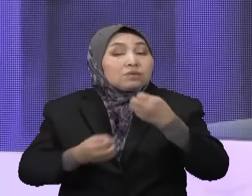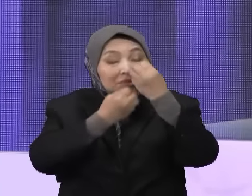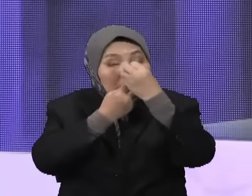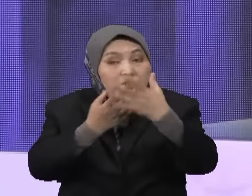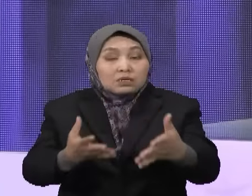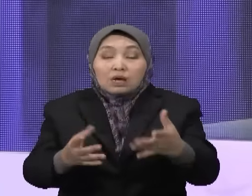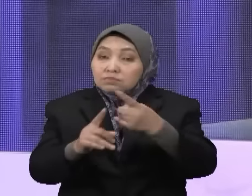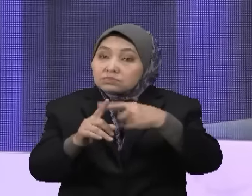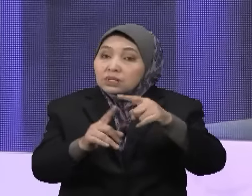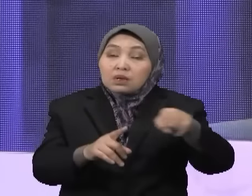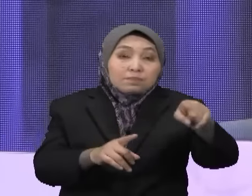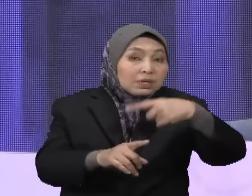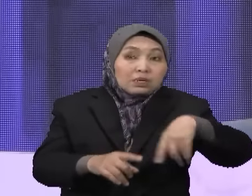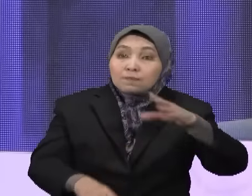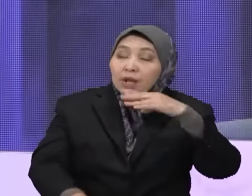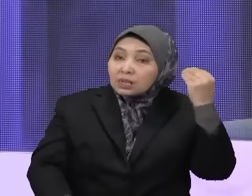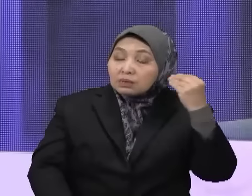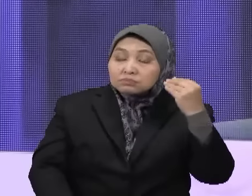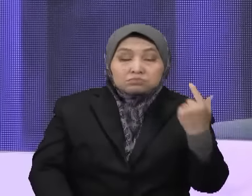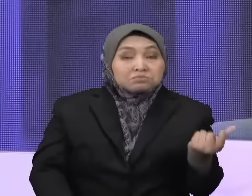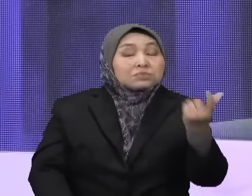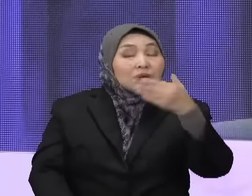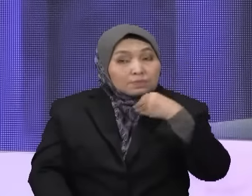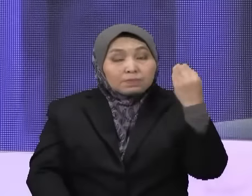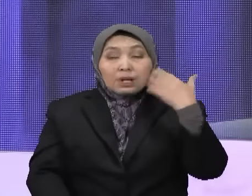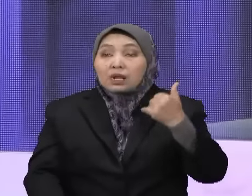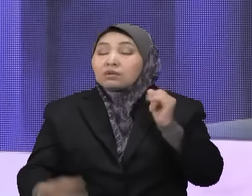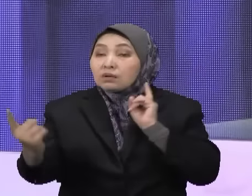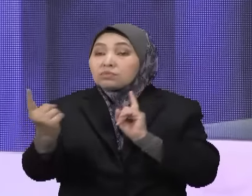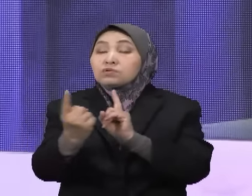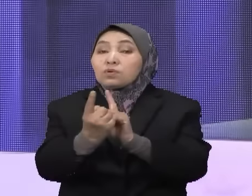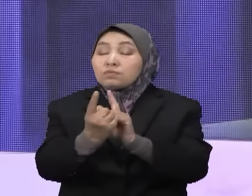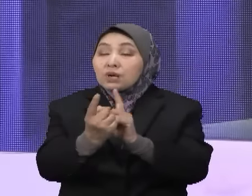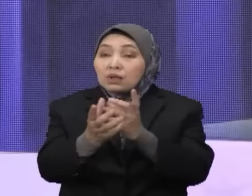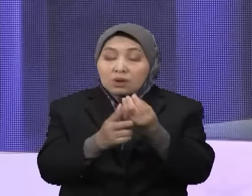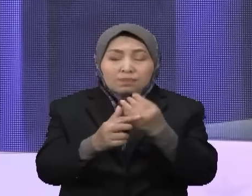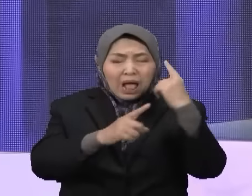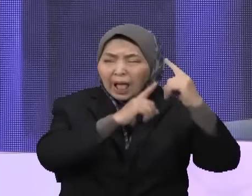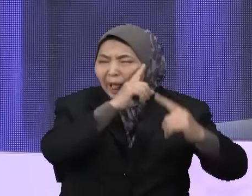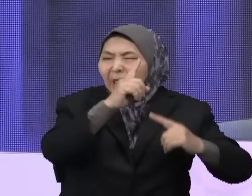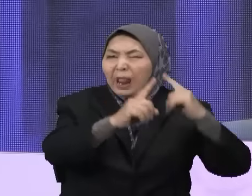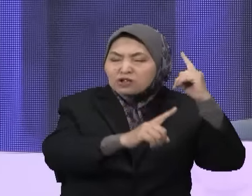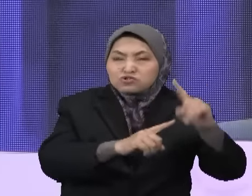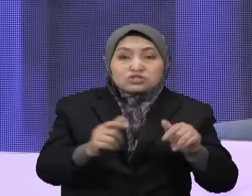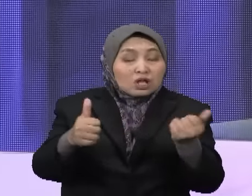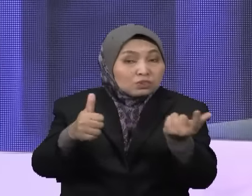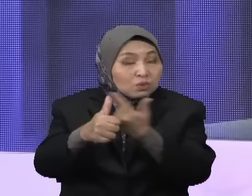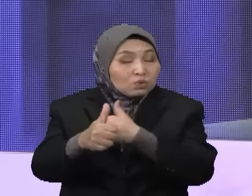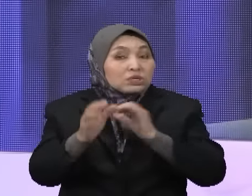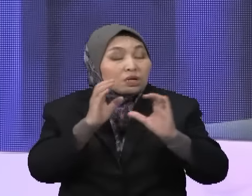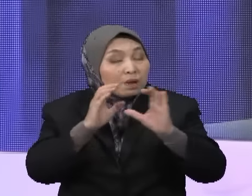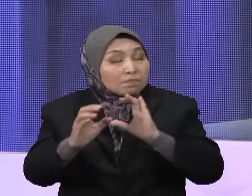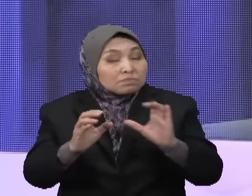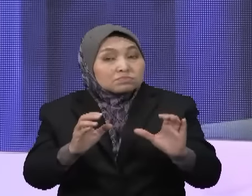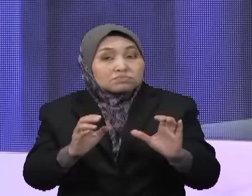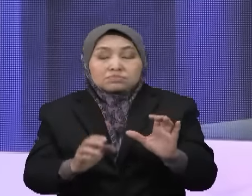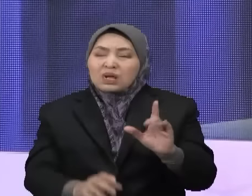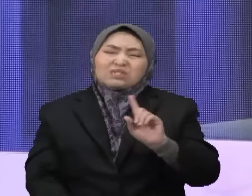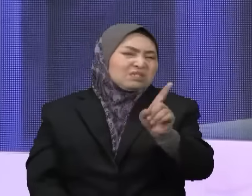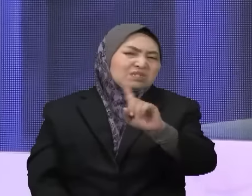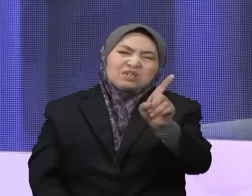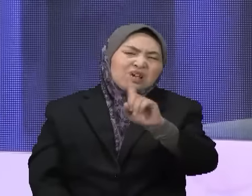bila mereka balik, Nabi balik, akan dijumpakan ataupun mereka memberi alasan. Satu, cakap pada mereka bahawa jangan beri